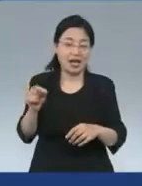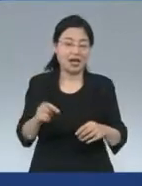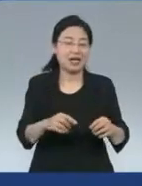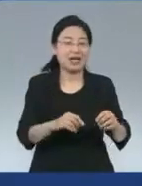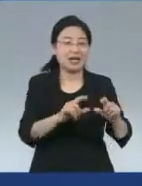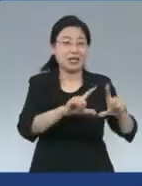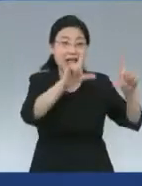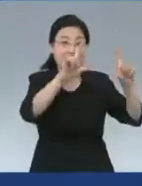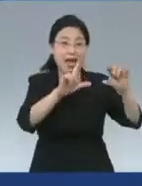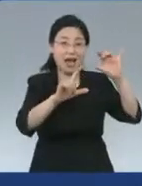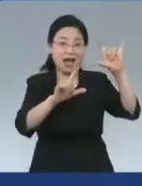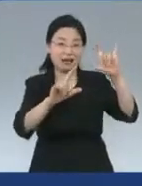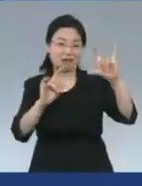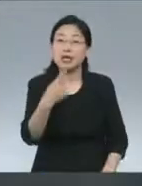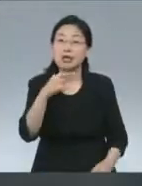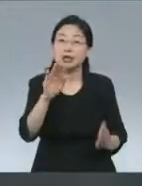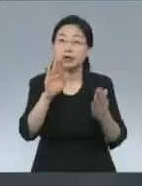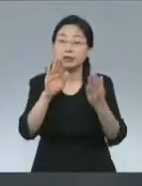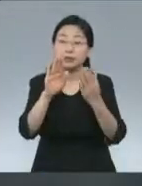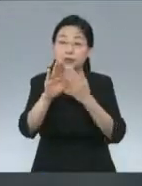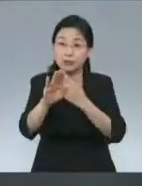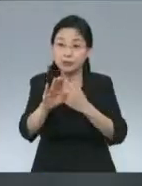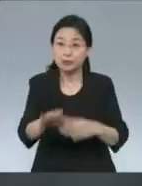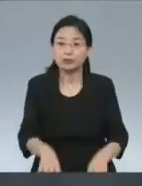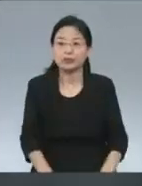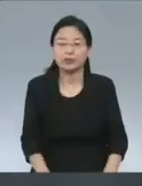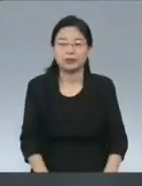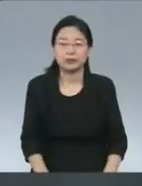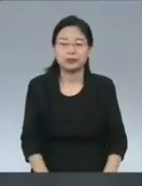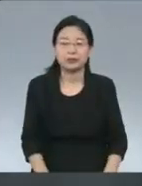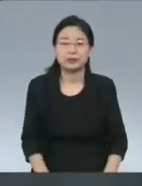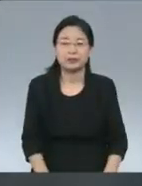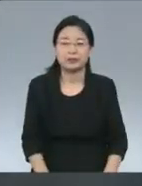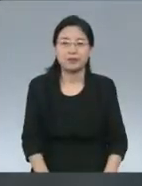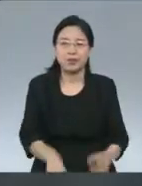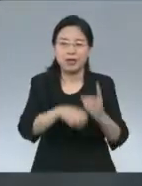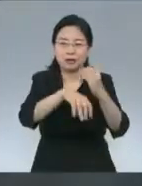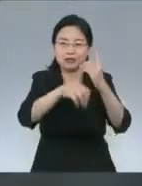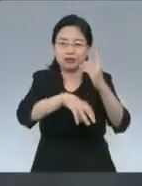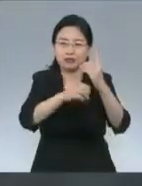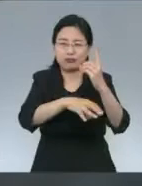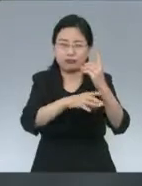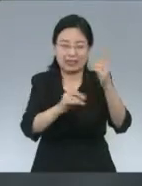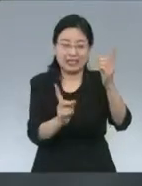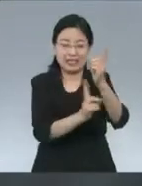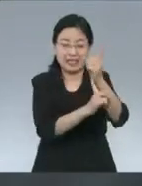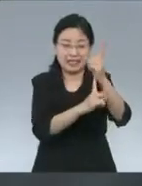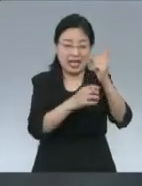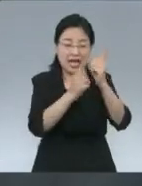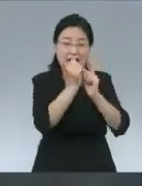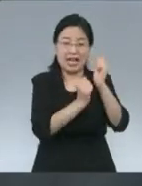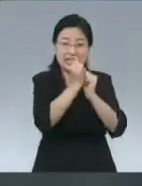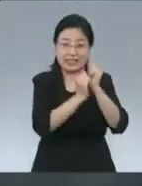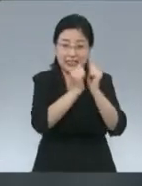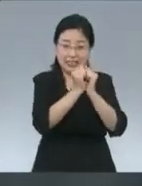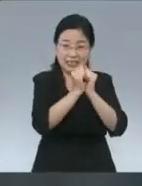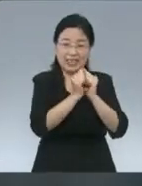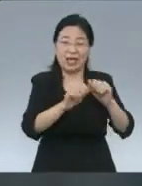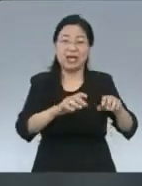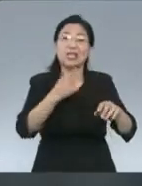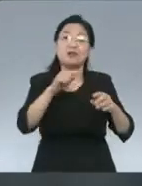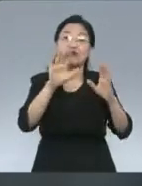zweiten Stufe der Falcon 9-Rakete erfolgreich getrennt. Gegen 9.40 Uhr kam es zur ersten Kommunikation mit